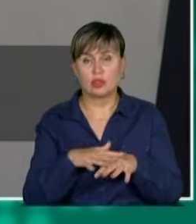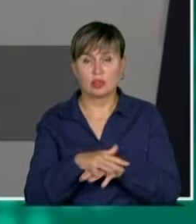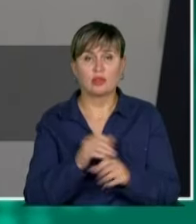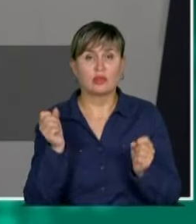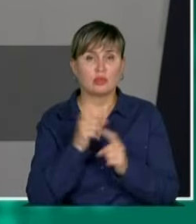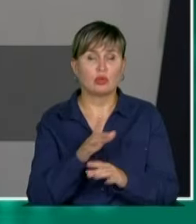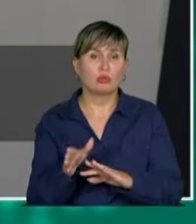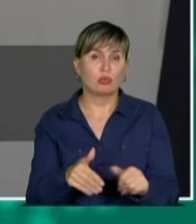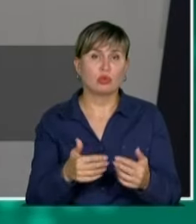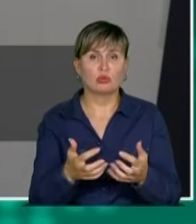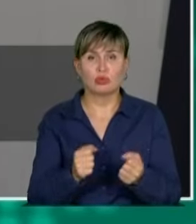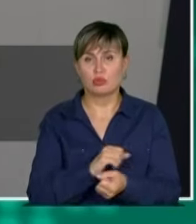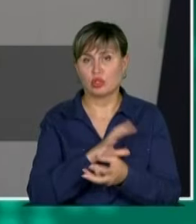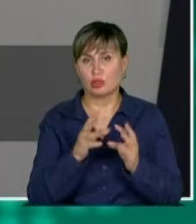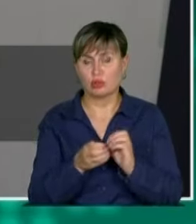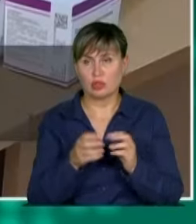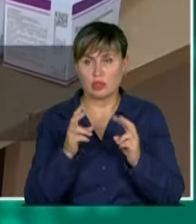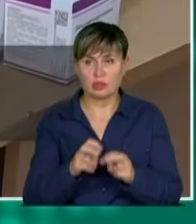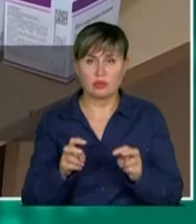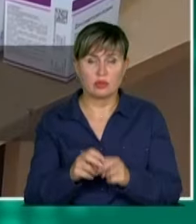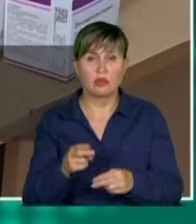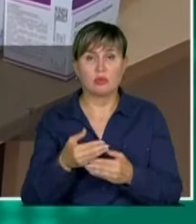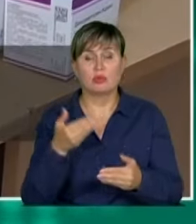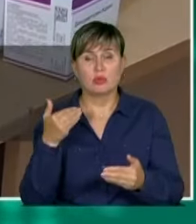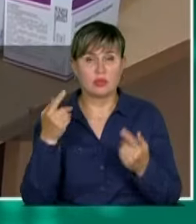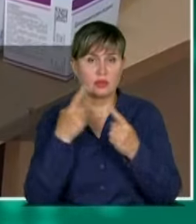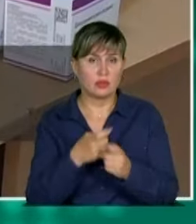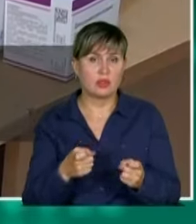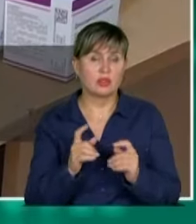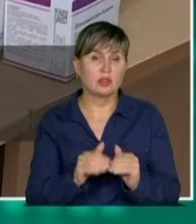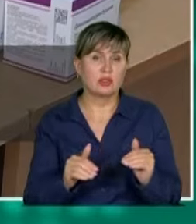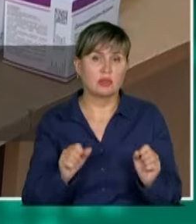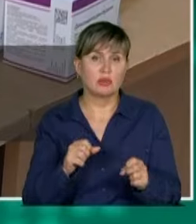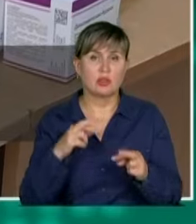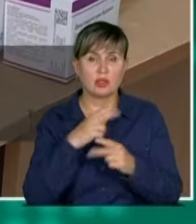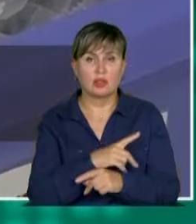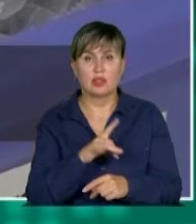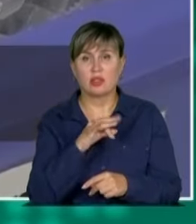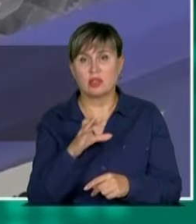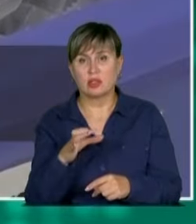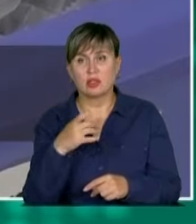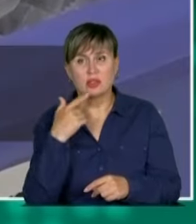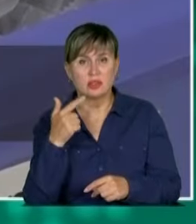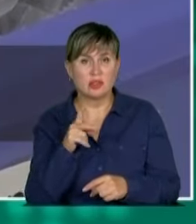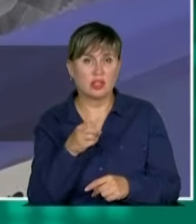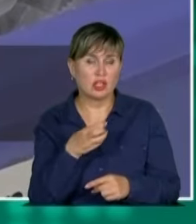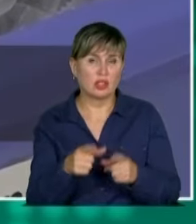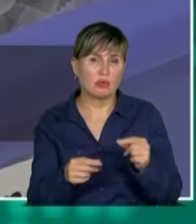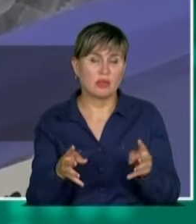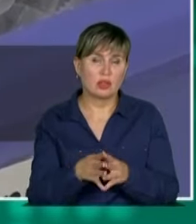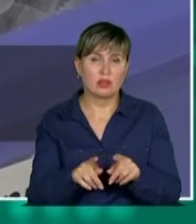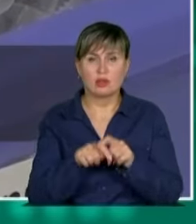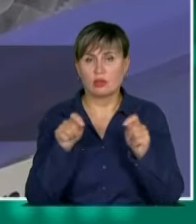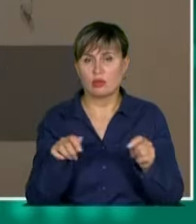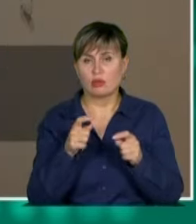лишь после получения результатов экспертизы. По предварительной версии, малыши могли отравиться рисовой кашей, смешанной с молоком. Возбуждено